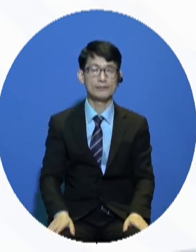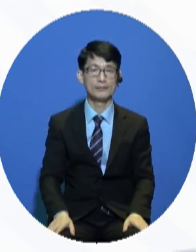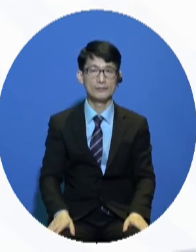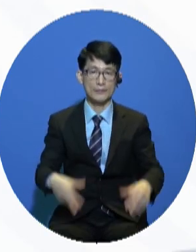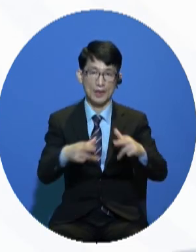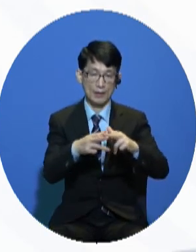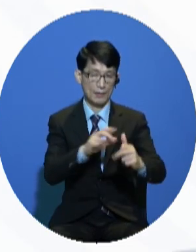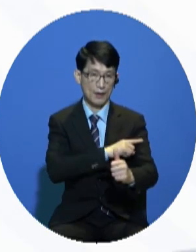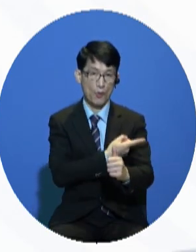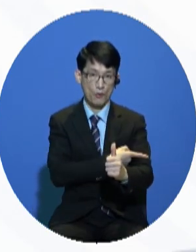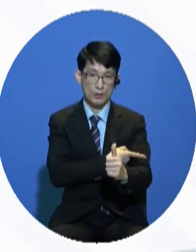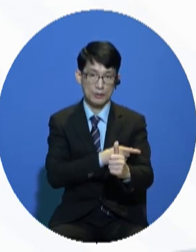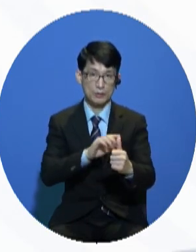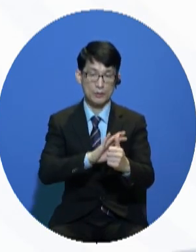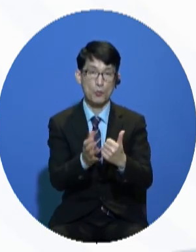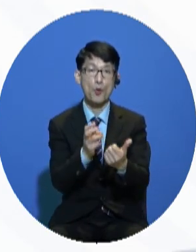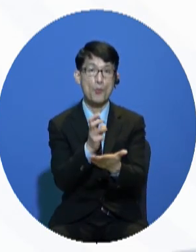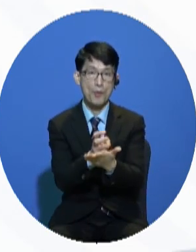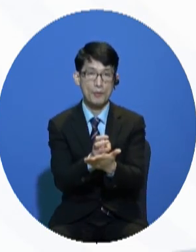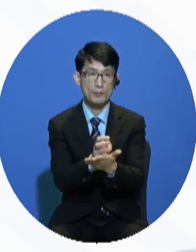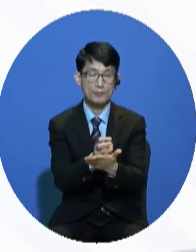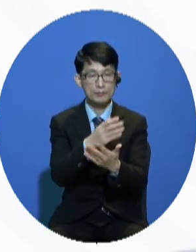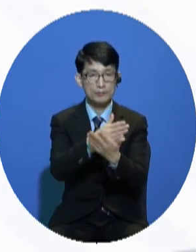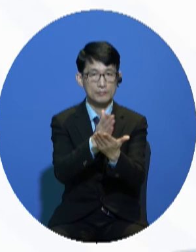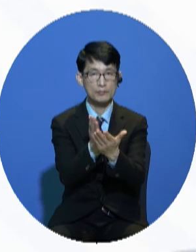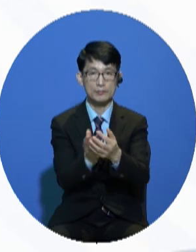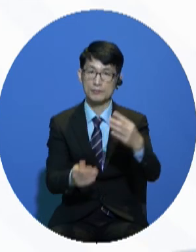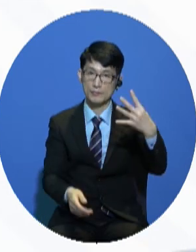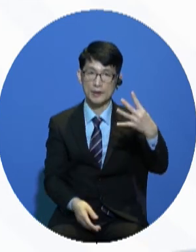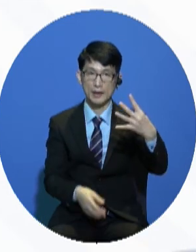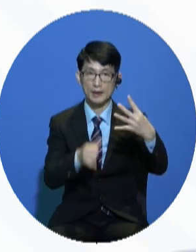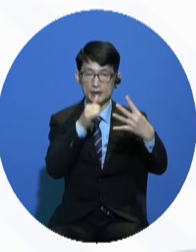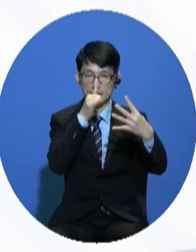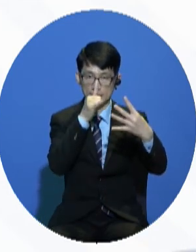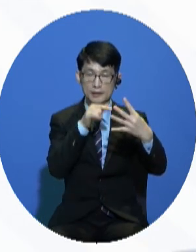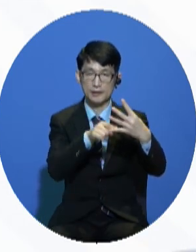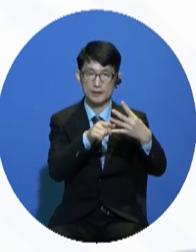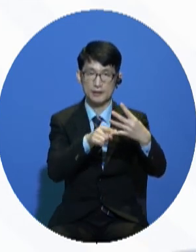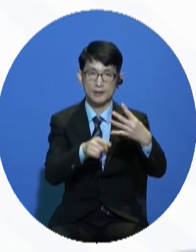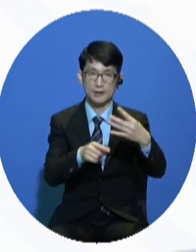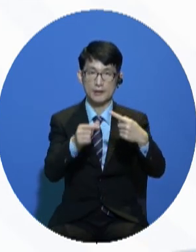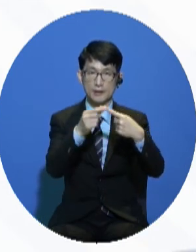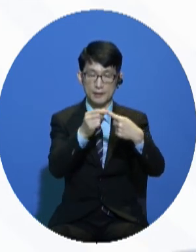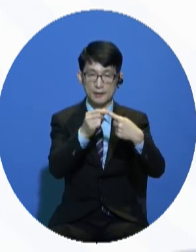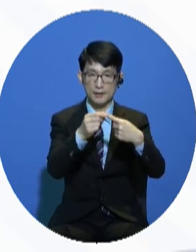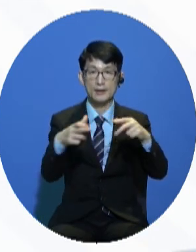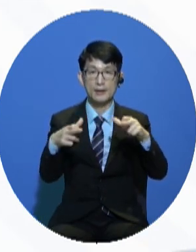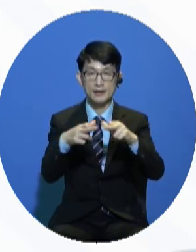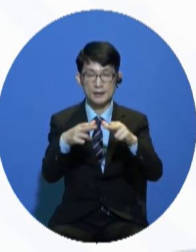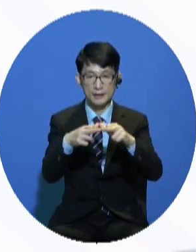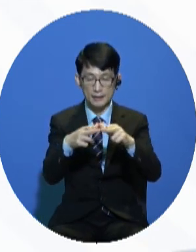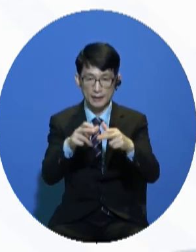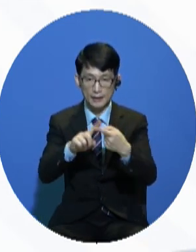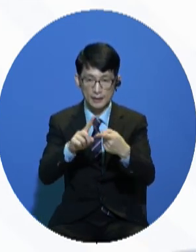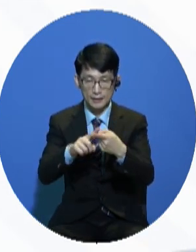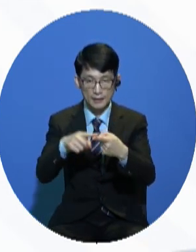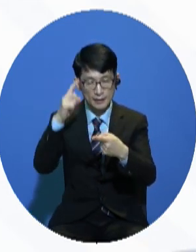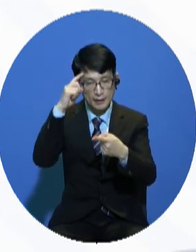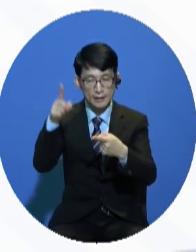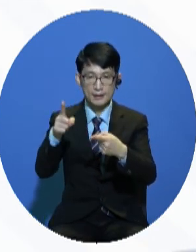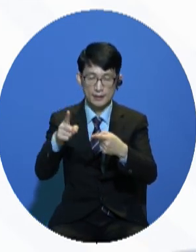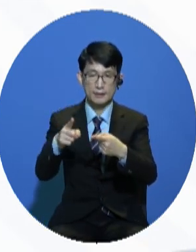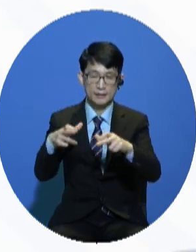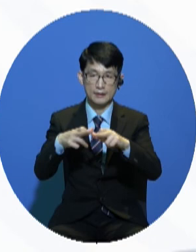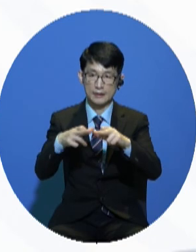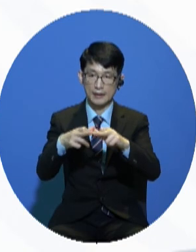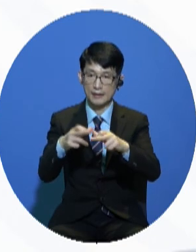그래서 장애인 권리보장법에는요, 뭐 크게 한 4가지 핵심 내용을 좀 담으려고 합니다. 하나는 장애 개념을 사회화하고 장애 등록 제도를